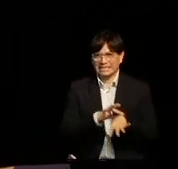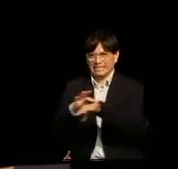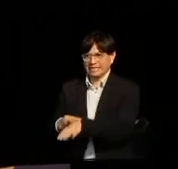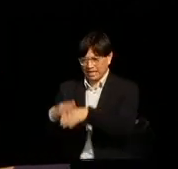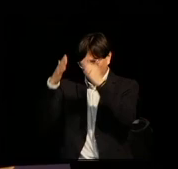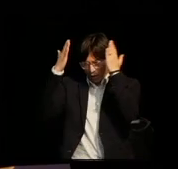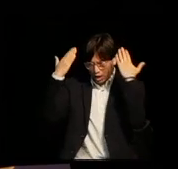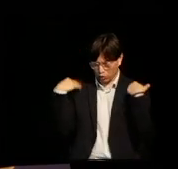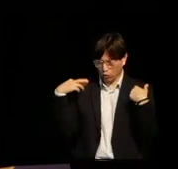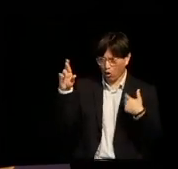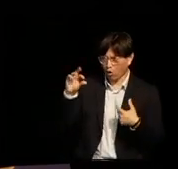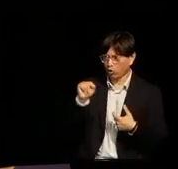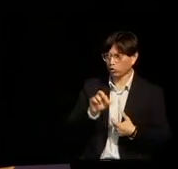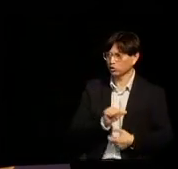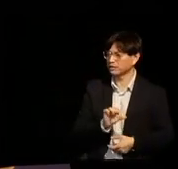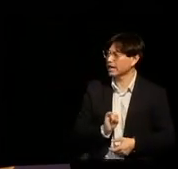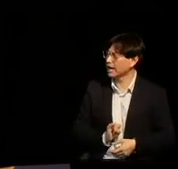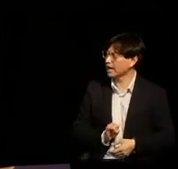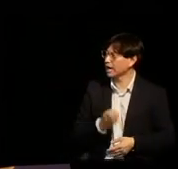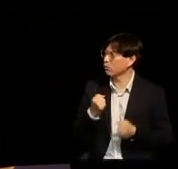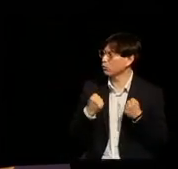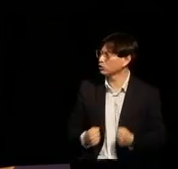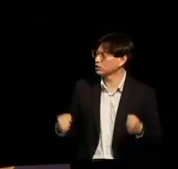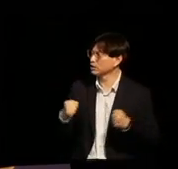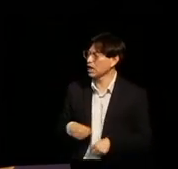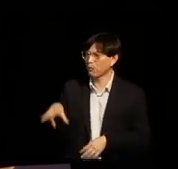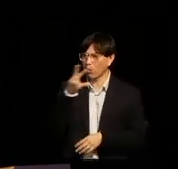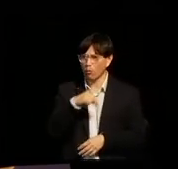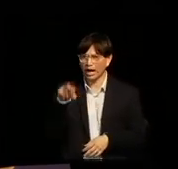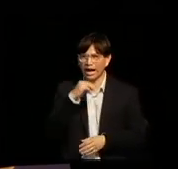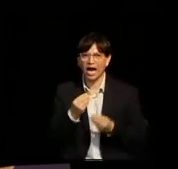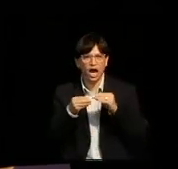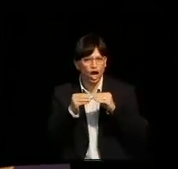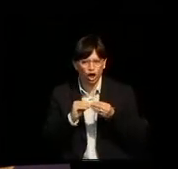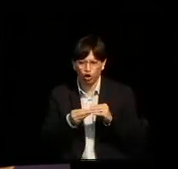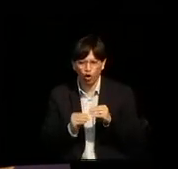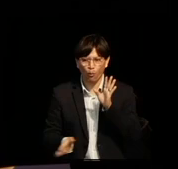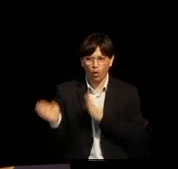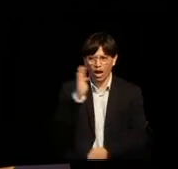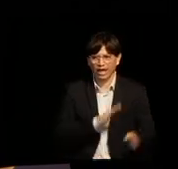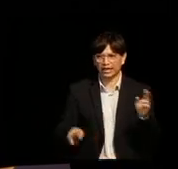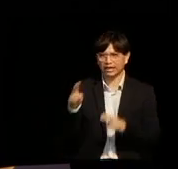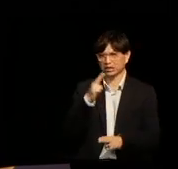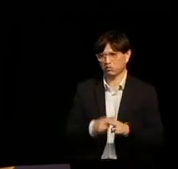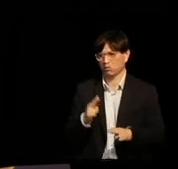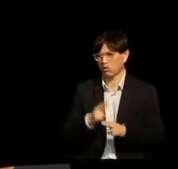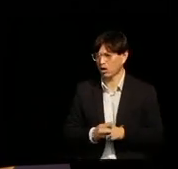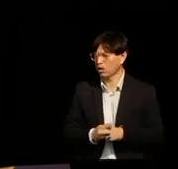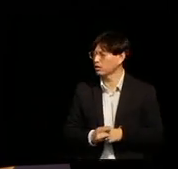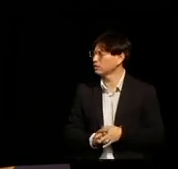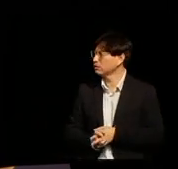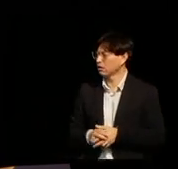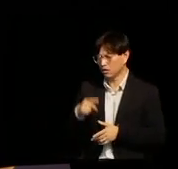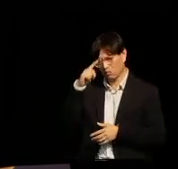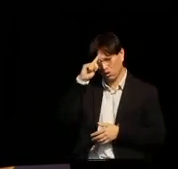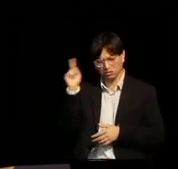vi possiamo parlare di come si fa la catechesi a Roma o come vorremmo fare la catechesi a Roma poi non sappiamo In ogni paese del mondo